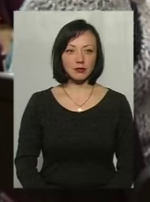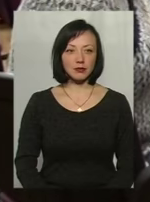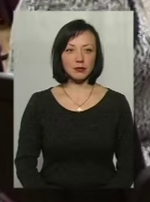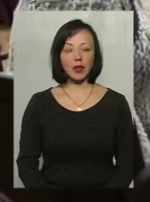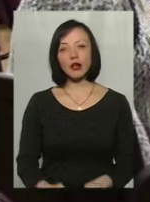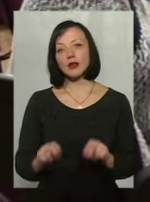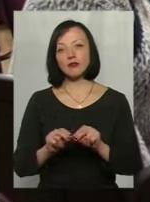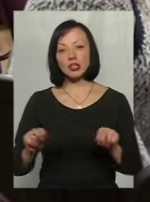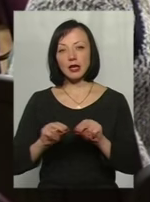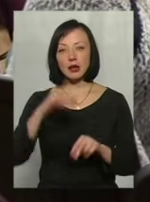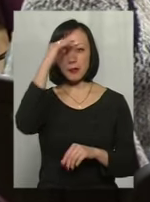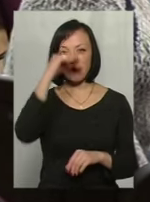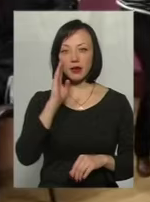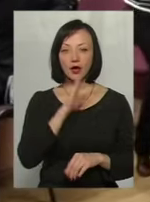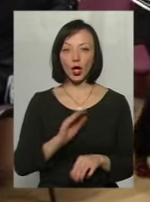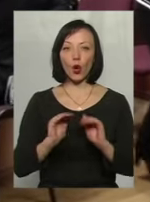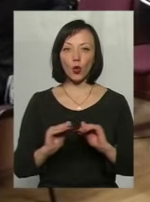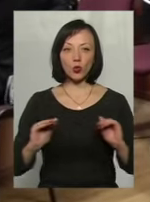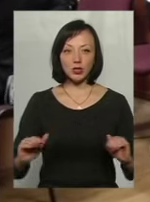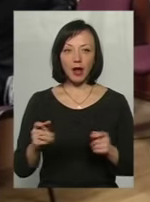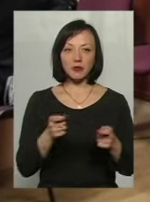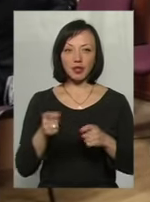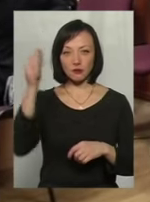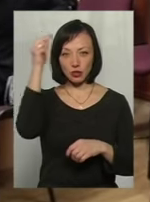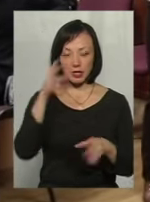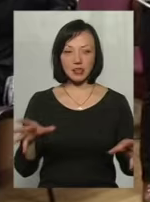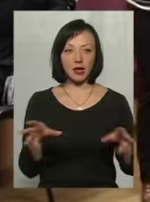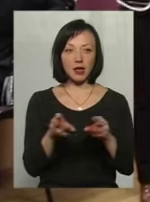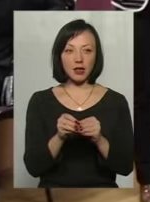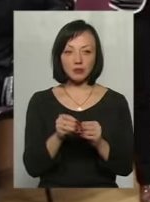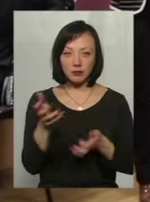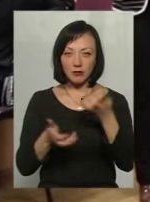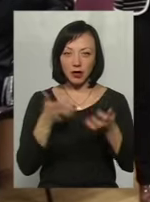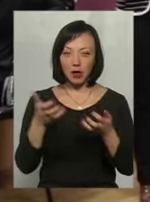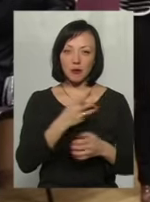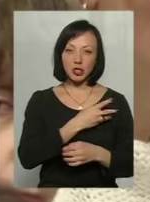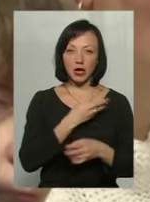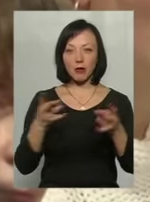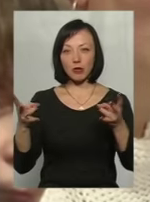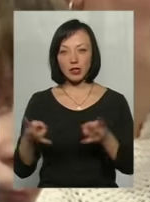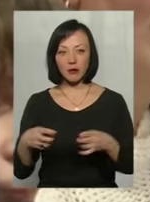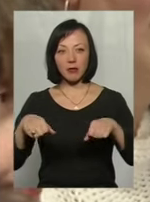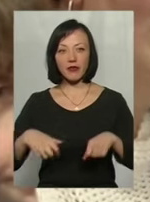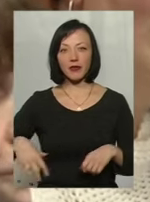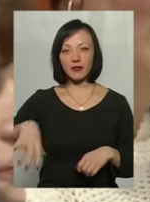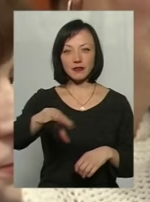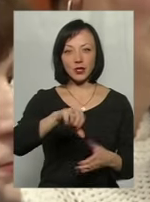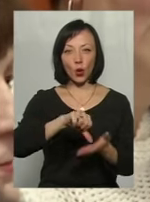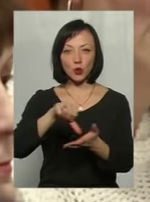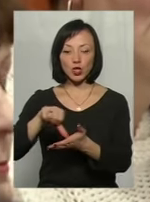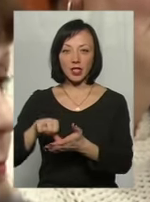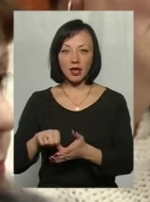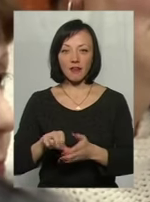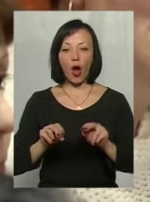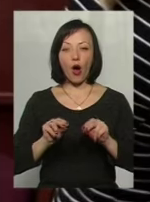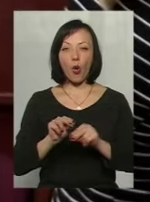Вчителі, батьки, учні і шкільні адміністратори вчаться разом. За кісточками розбирають бажання, потреби та права всіх учасників освітнього